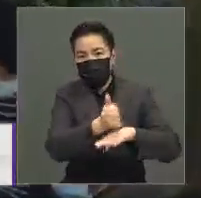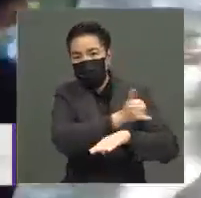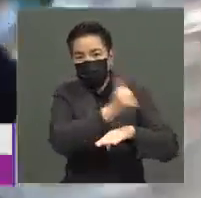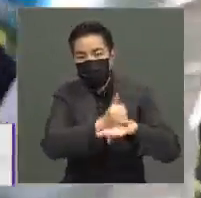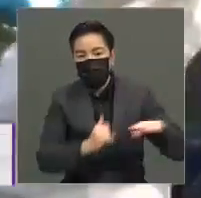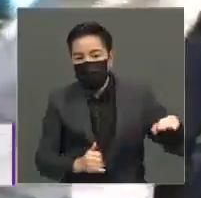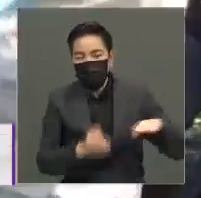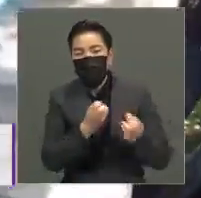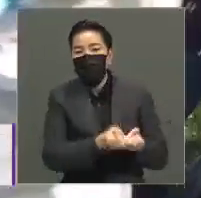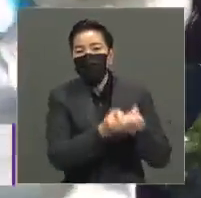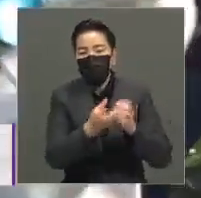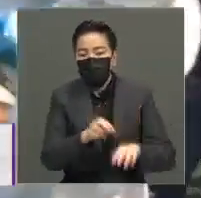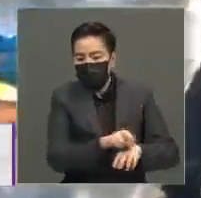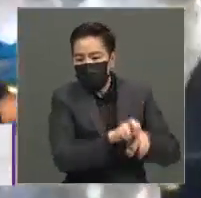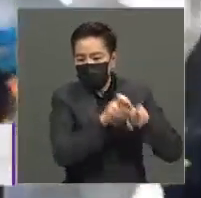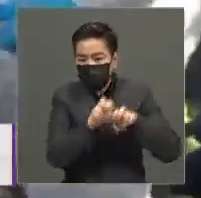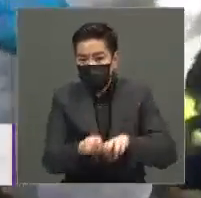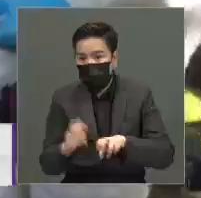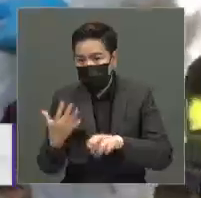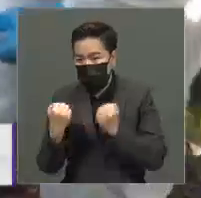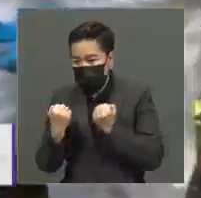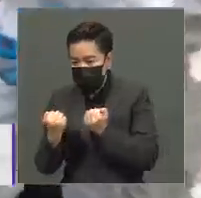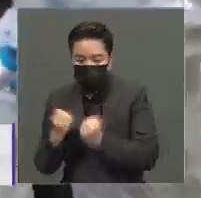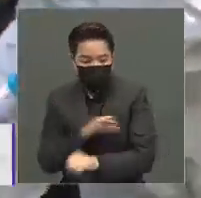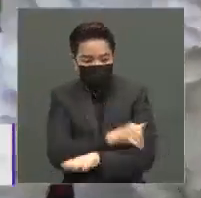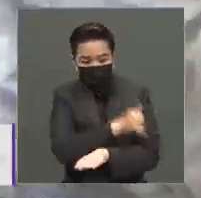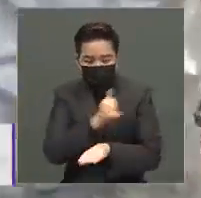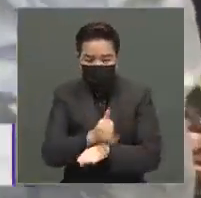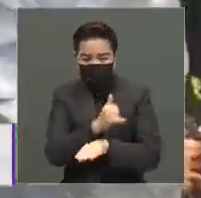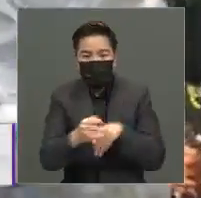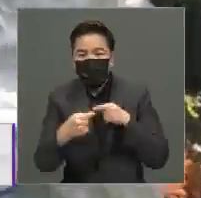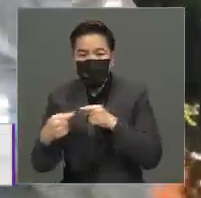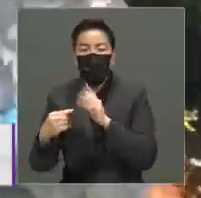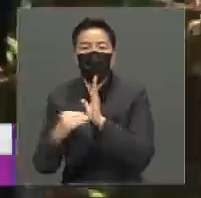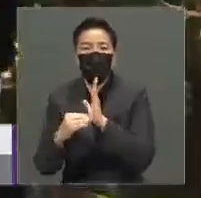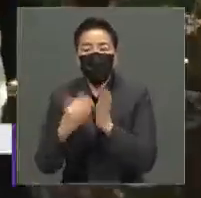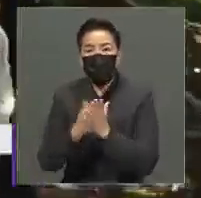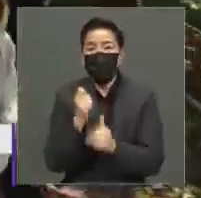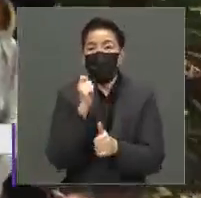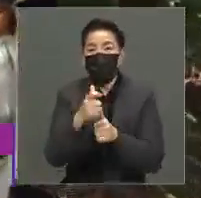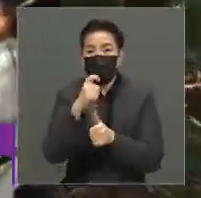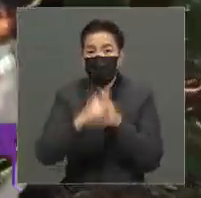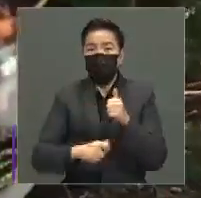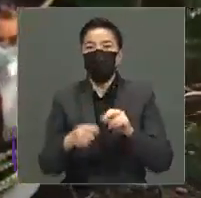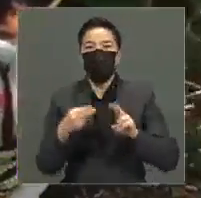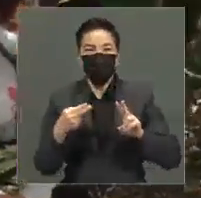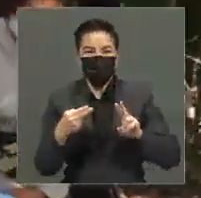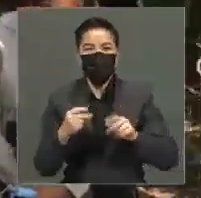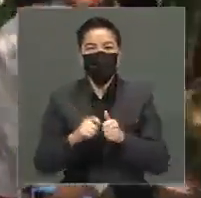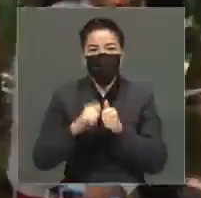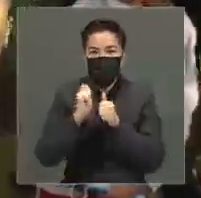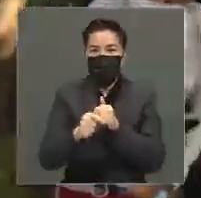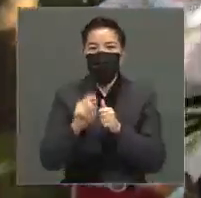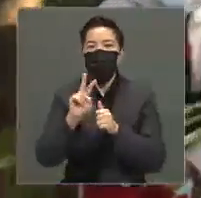ชายป่าก่อนที่จะเดินเท้ามารอขึ้นรถเพื่อเข้าทำงานในกรุงเทพต่อโดยจ่ายค่านำทางคนละ 20,000 บาทน